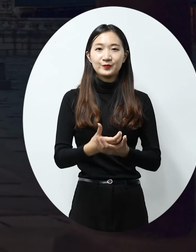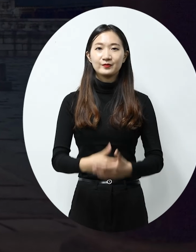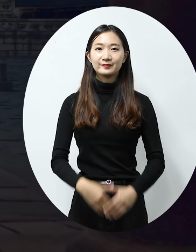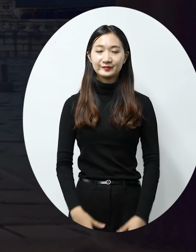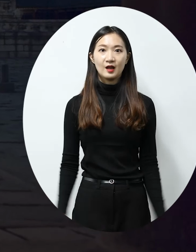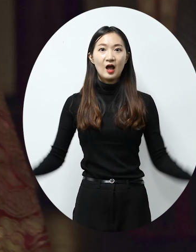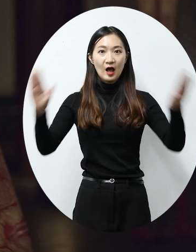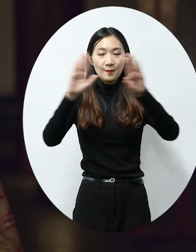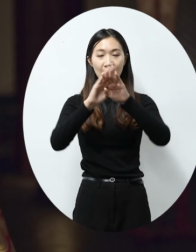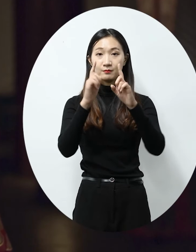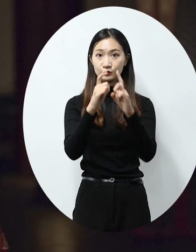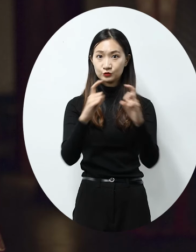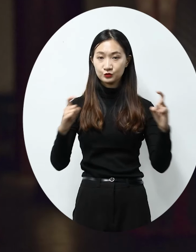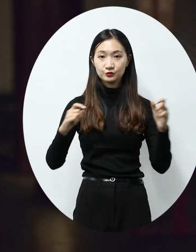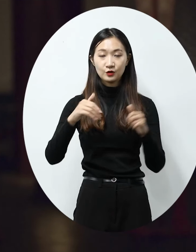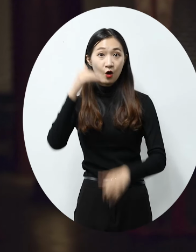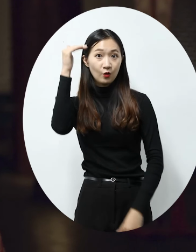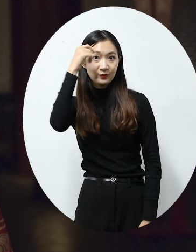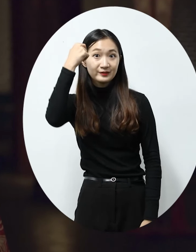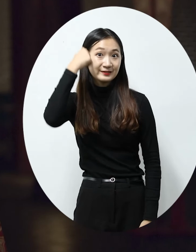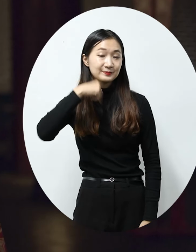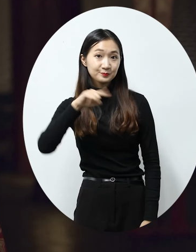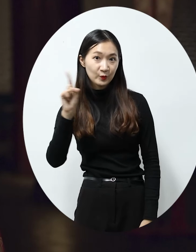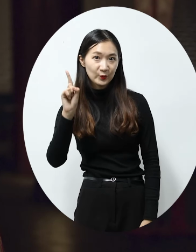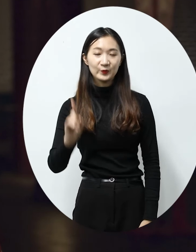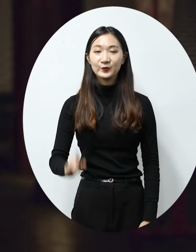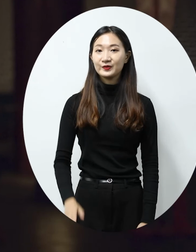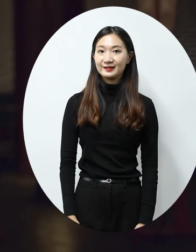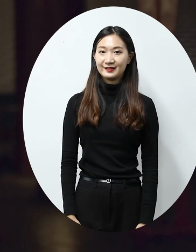있습니다 밤의 궁궐은 어떠하였는가